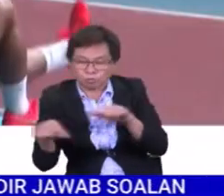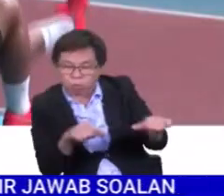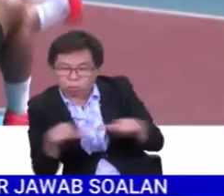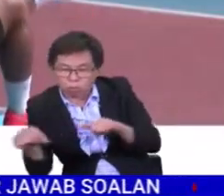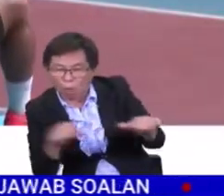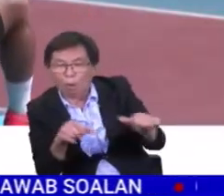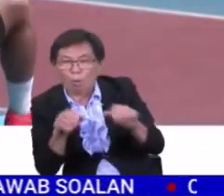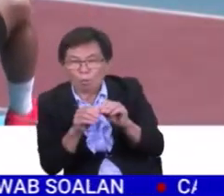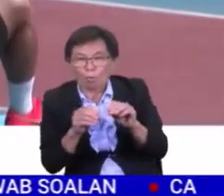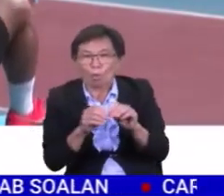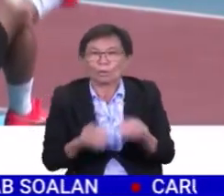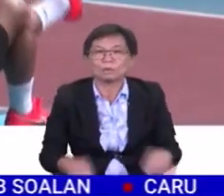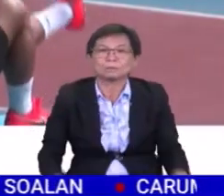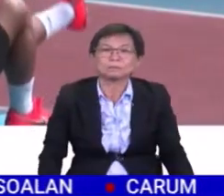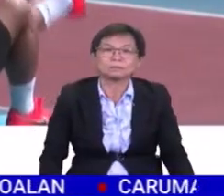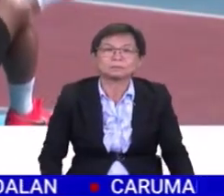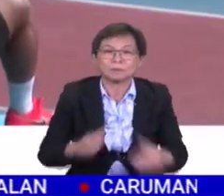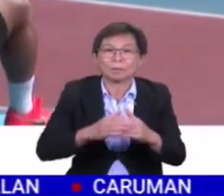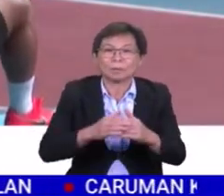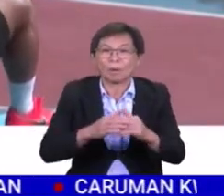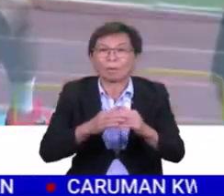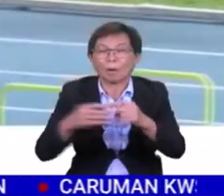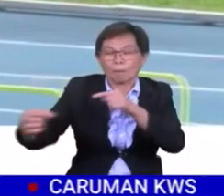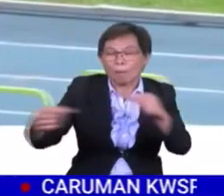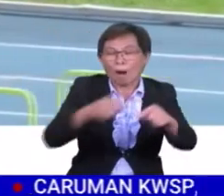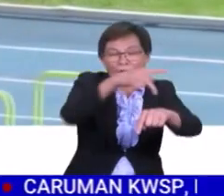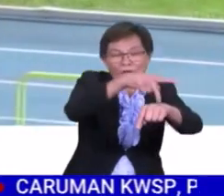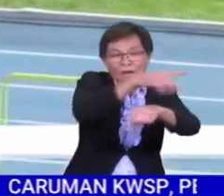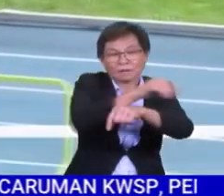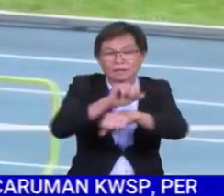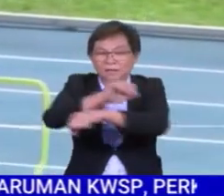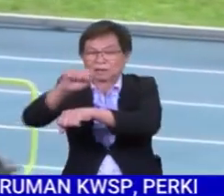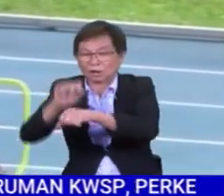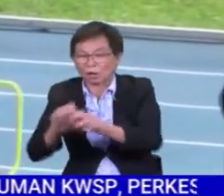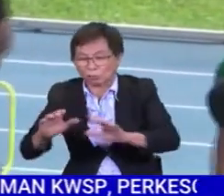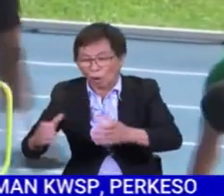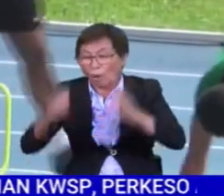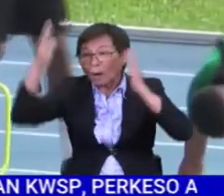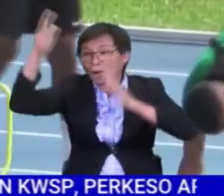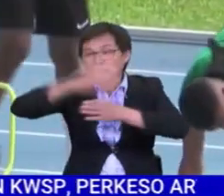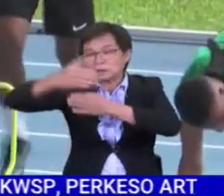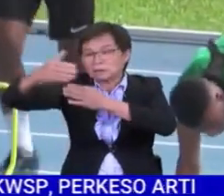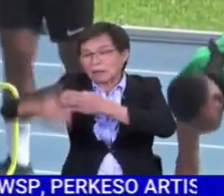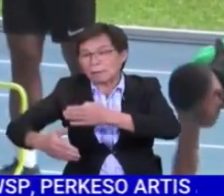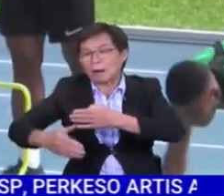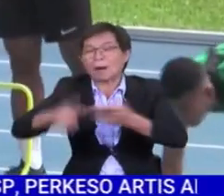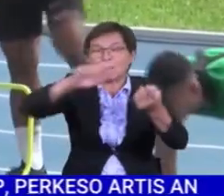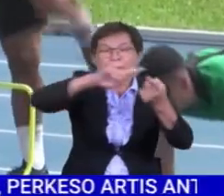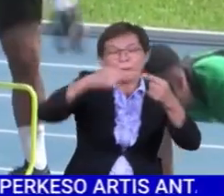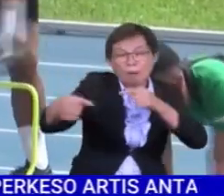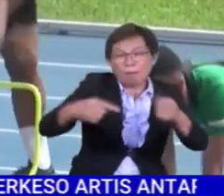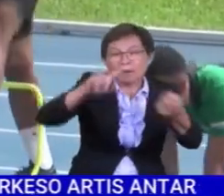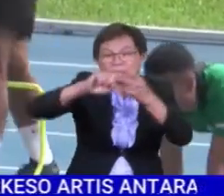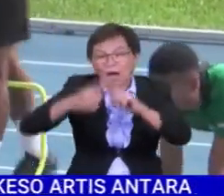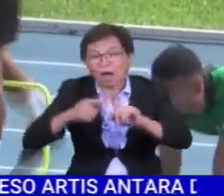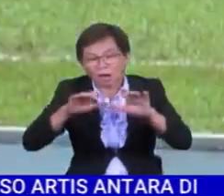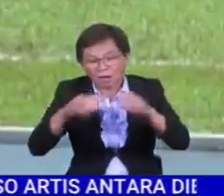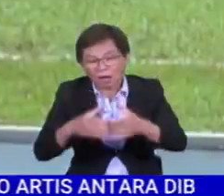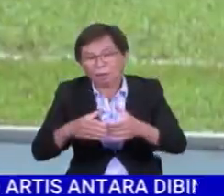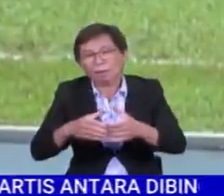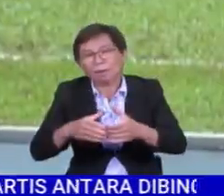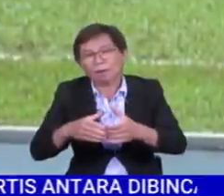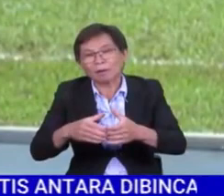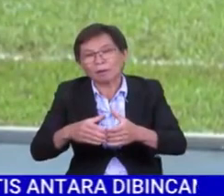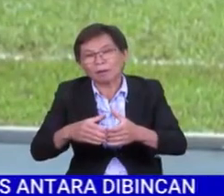itulah. Selepas menentang Filipina dan Singapura, skuad negara akan menamatkan siri persahabatan itu dengan kelab tempatan